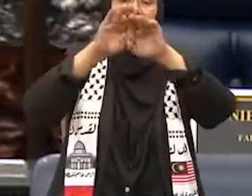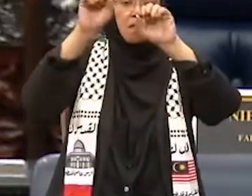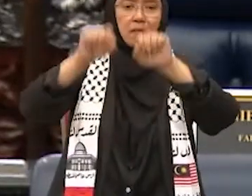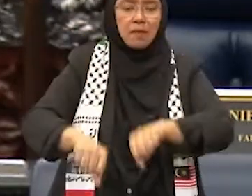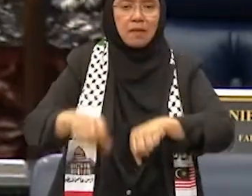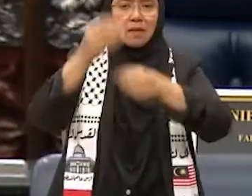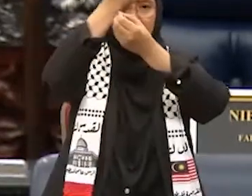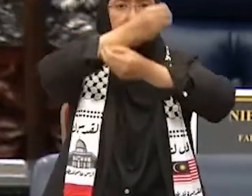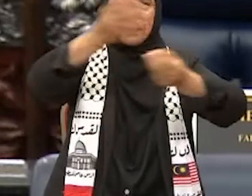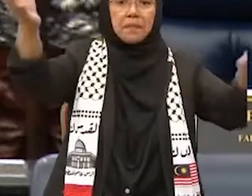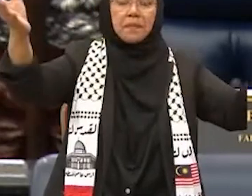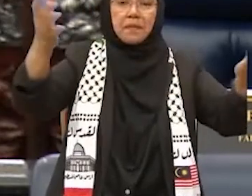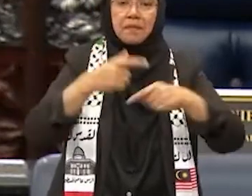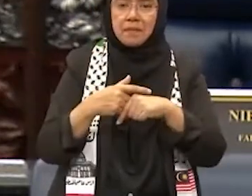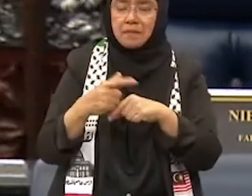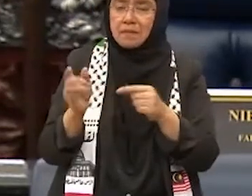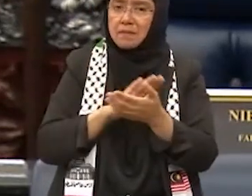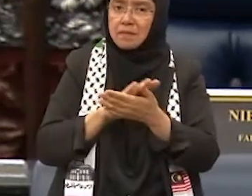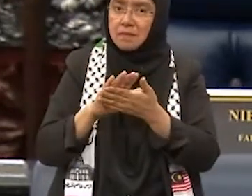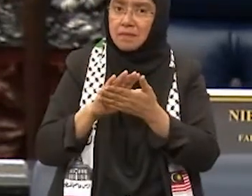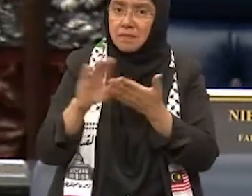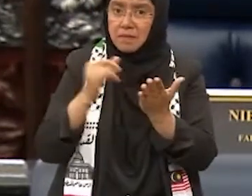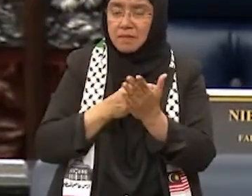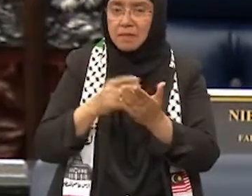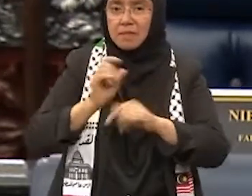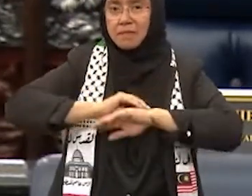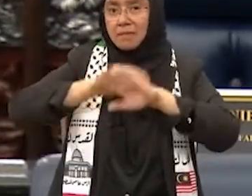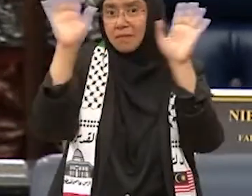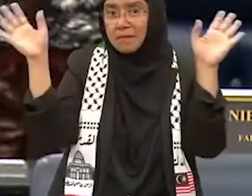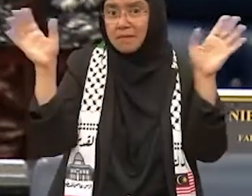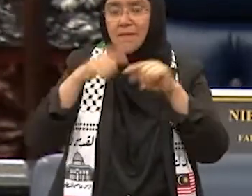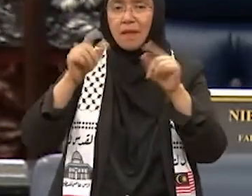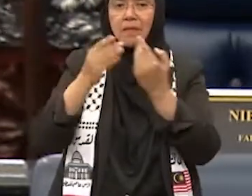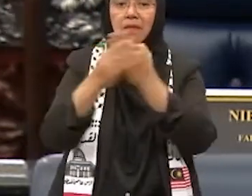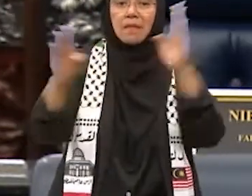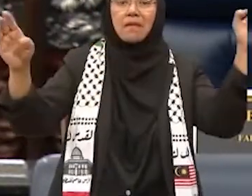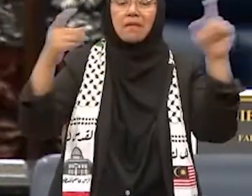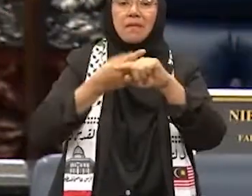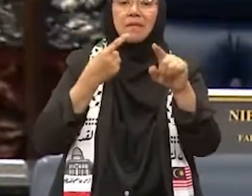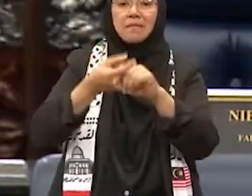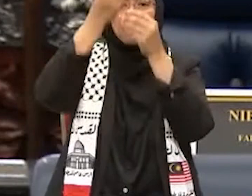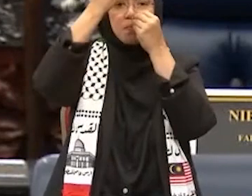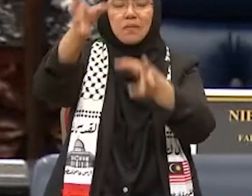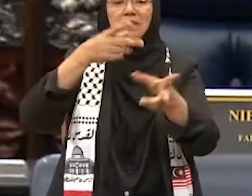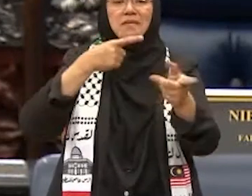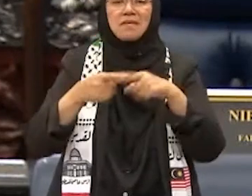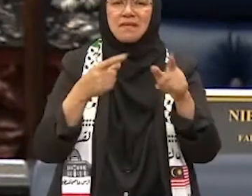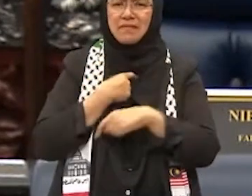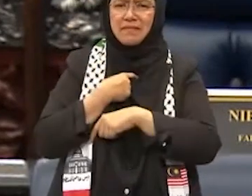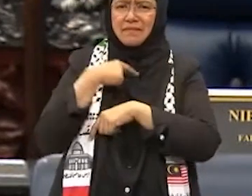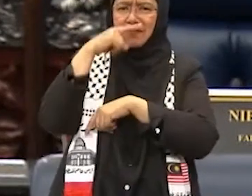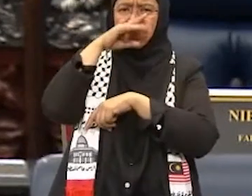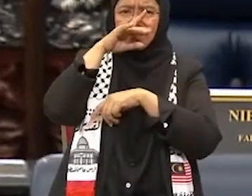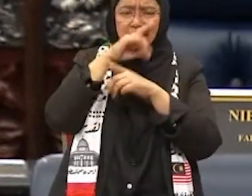daripada sebarang manipulasi dan maklumat yang kurang tepat mcmc turut mengambil inisiatif untuk mengadakan beberapa sesi dialog dan